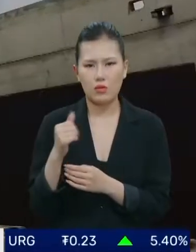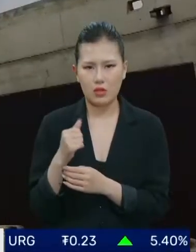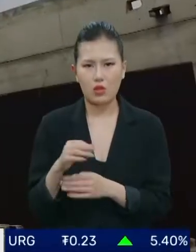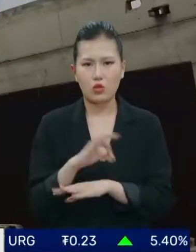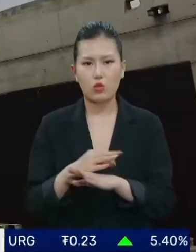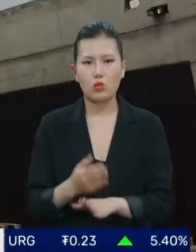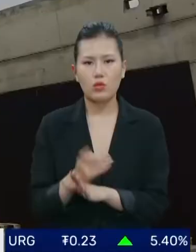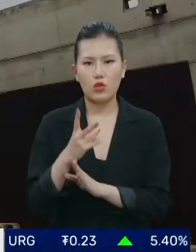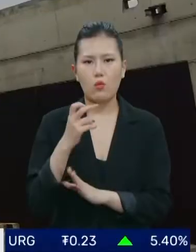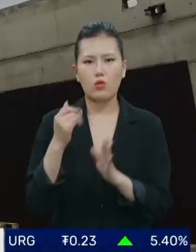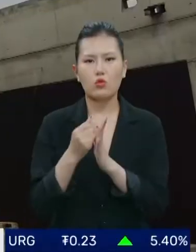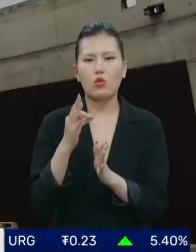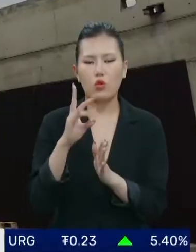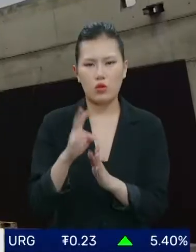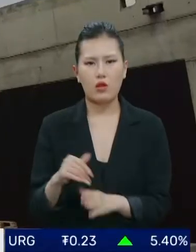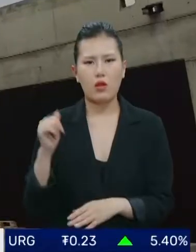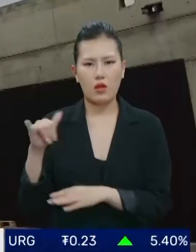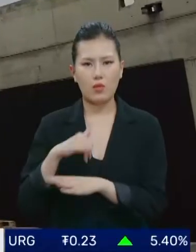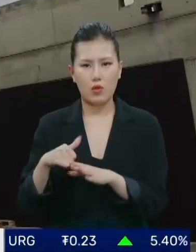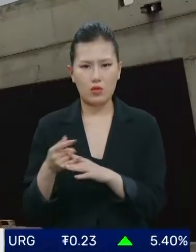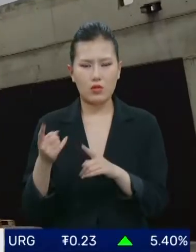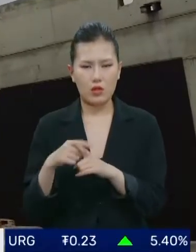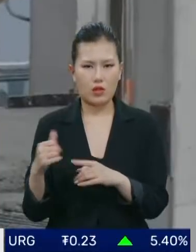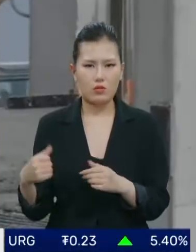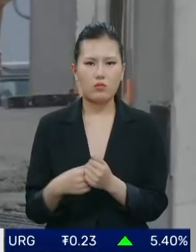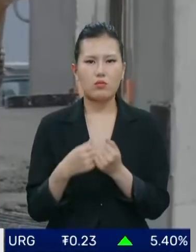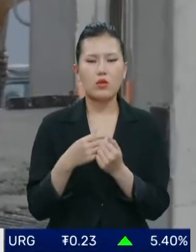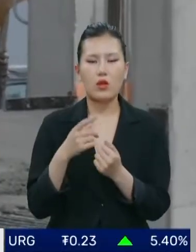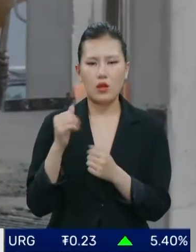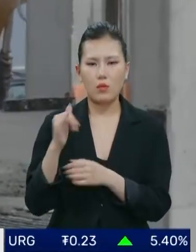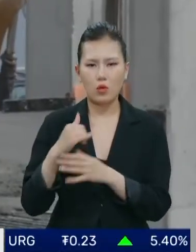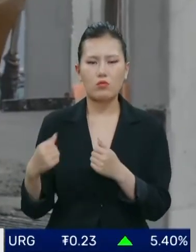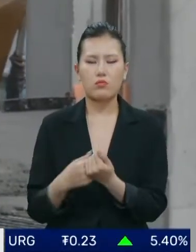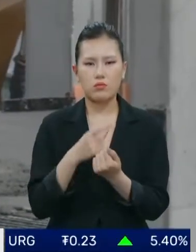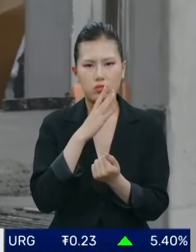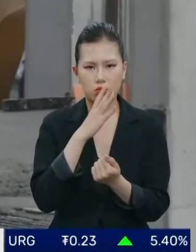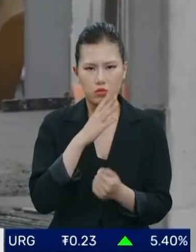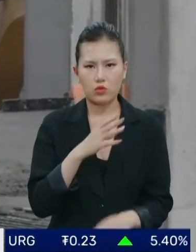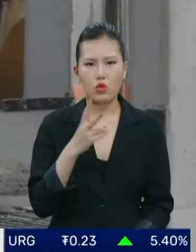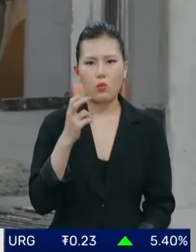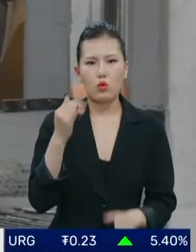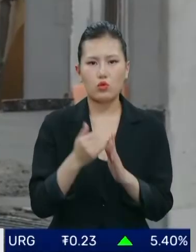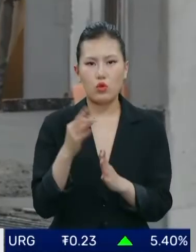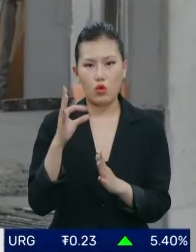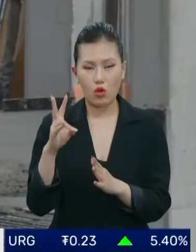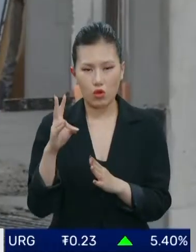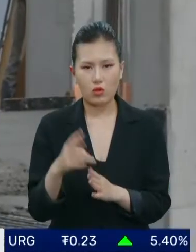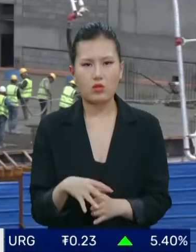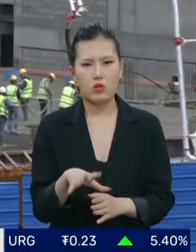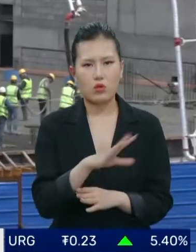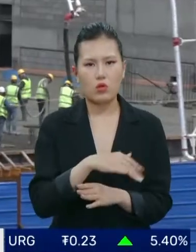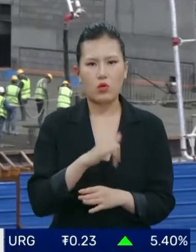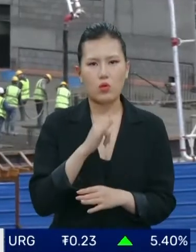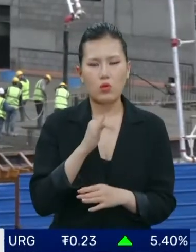дуусаж Америкийн нэгдсэн улсын талаас санхүүжилттэй олгох нь. Үр дүнд нь Улаанбаатар хотын ус хангамж 2026 он гэхэд 80 гаруй хувиар нэмэгдэж